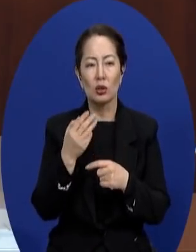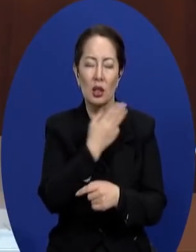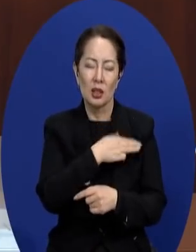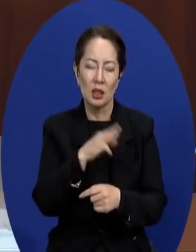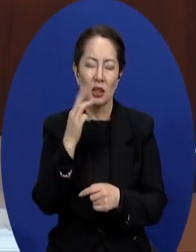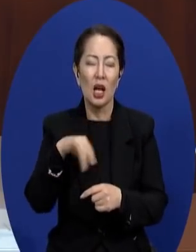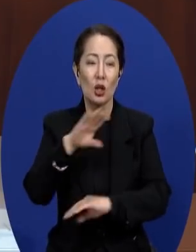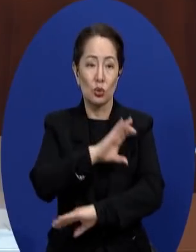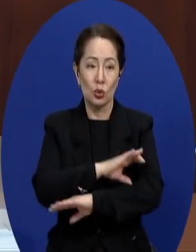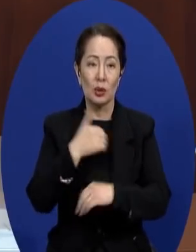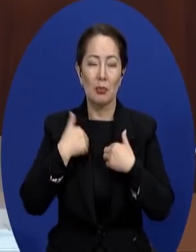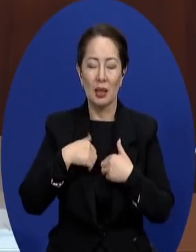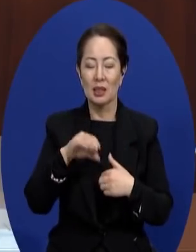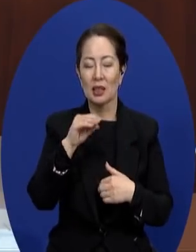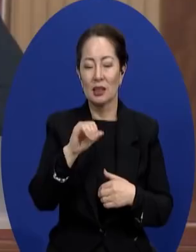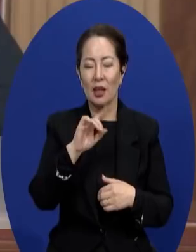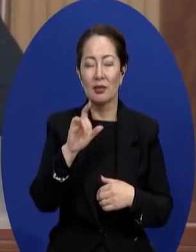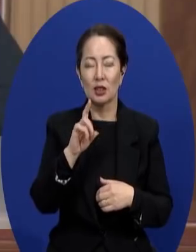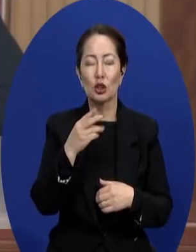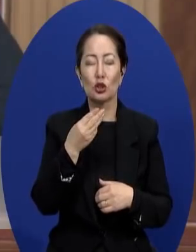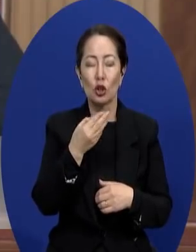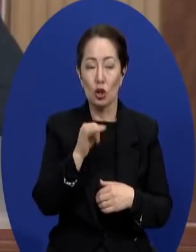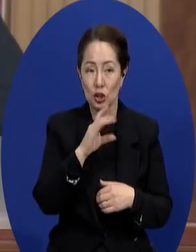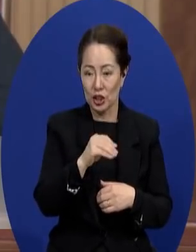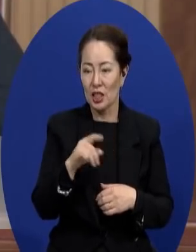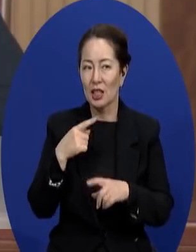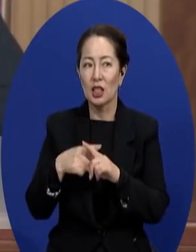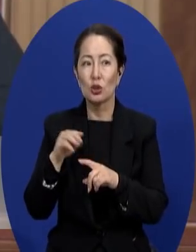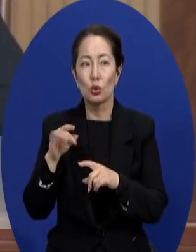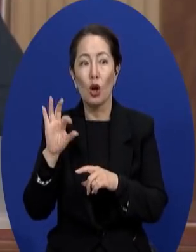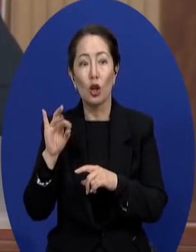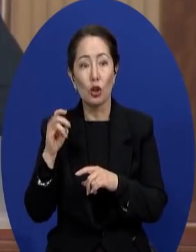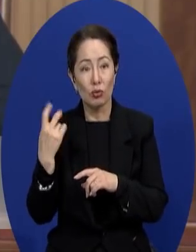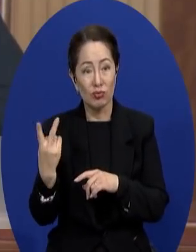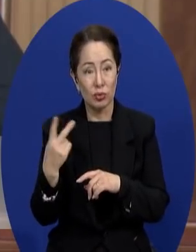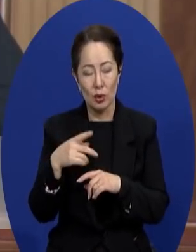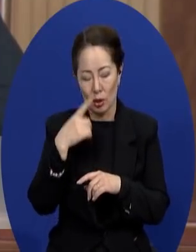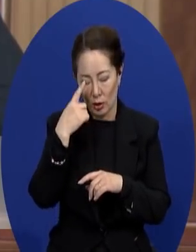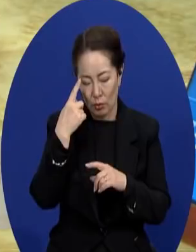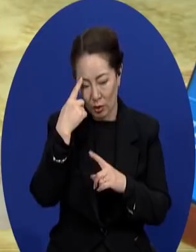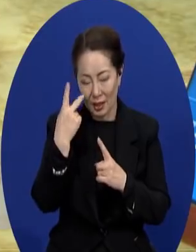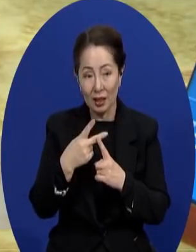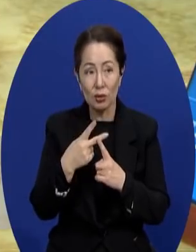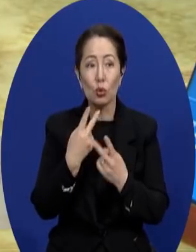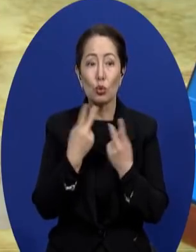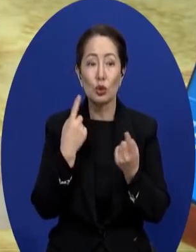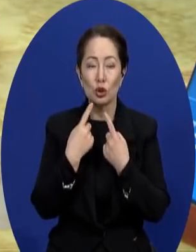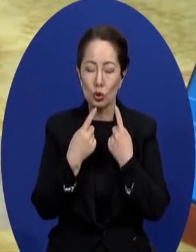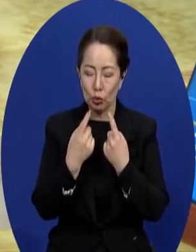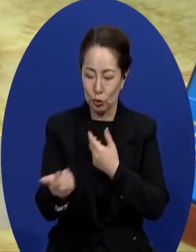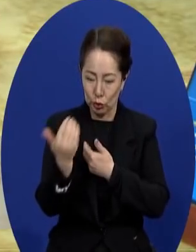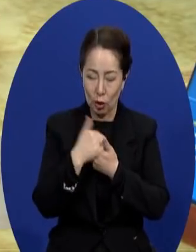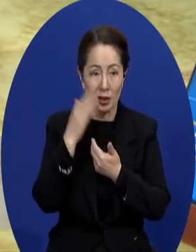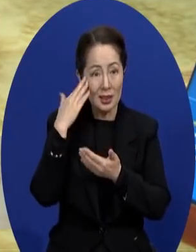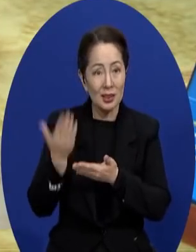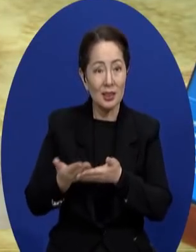дээд сургуулийн багш Жавдсан Дорж X-Түүц уран бүтээлийн нэгдлийн захирал Онн Нарыг үндэсний зөвлөлийн гишүүнээр томилуулах саналыг Монгол Улсын